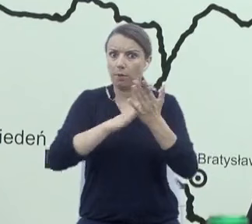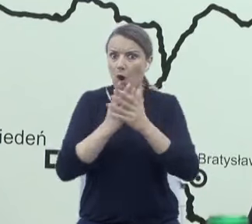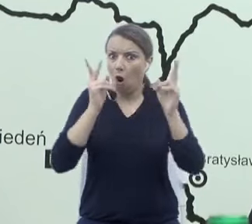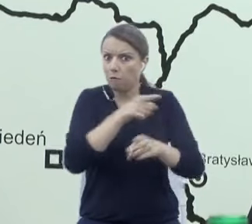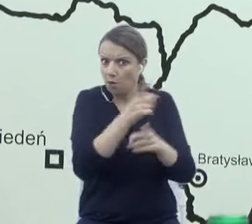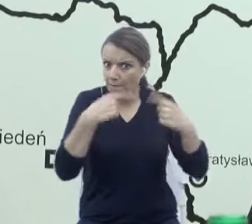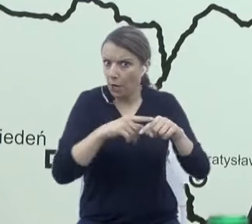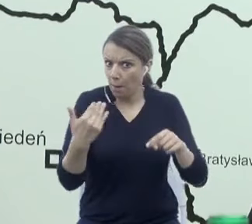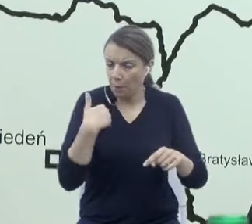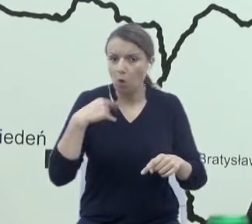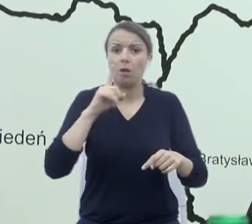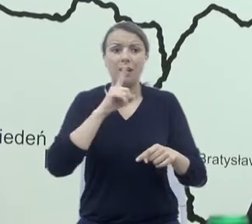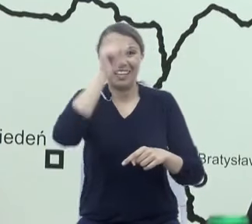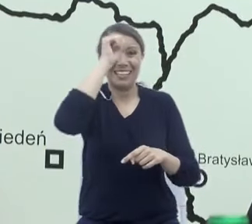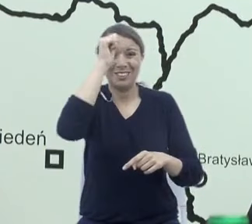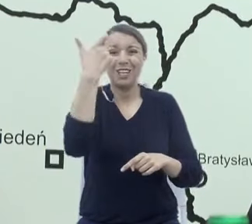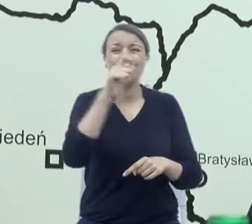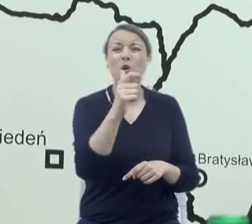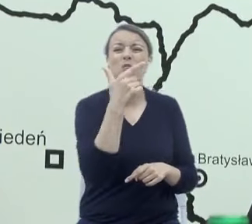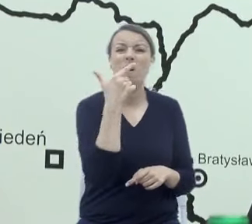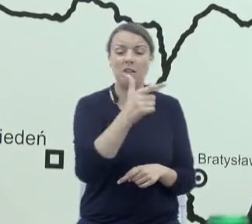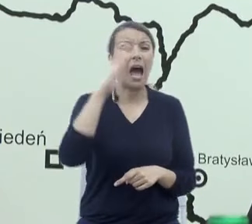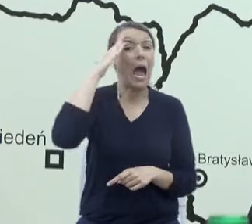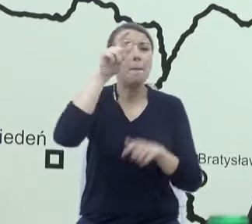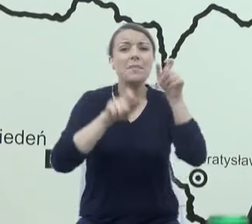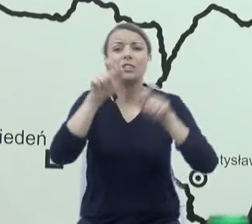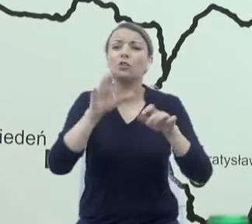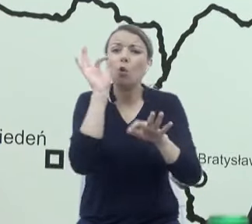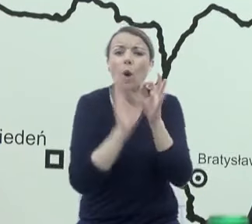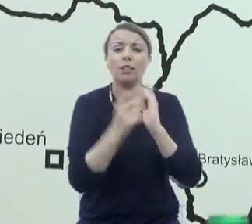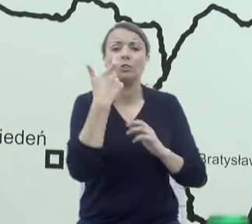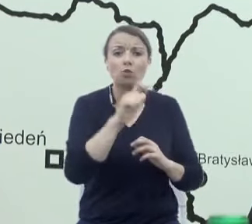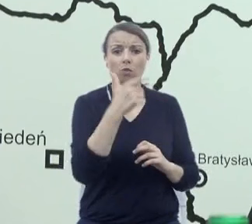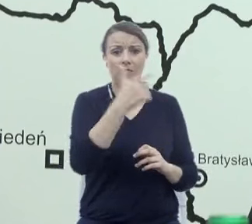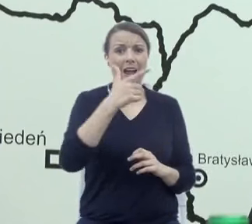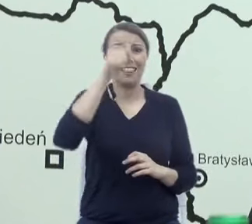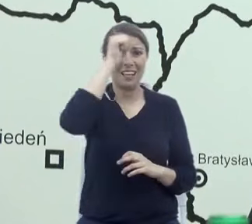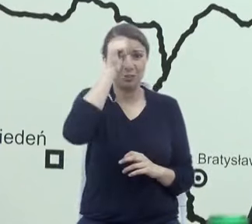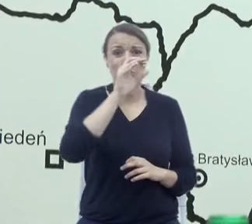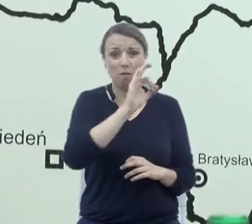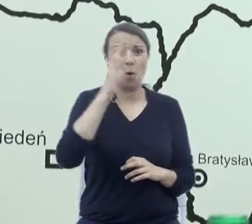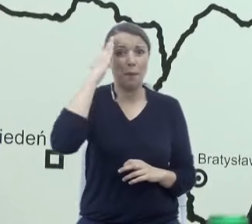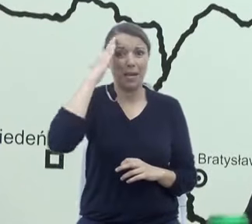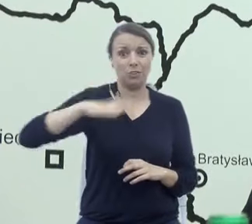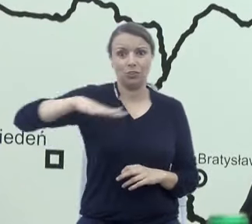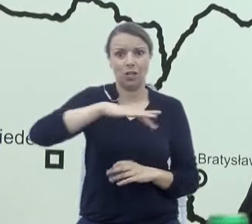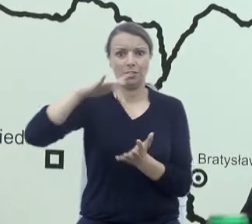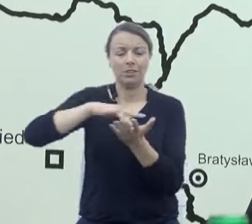przewijają się nazwiska 102 mieszkańców, dokładnie 102 mieszkańców Jedwabnego. No to